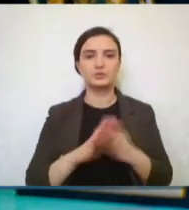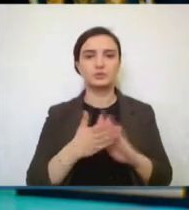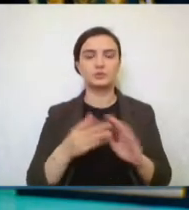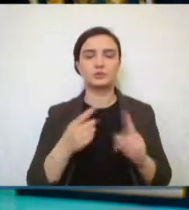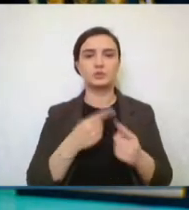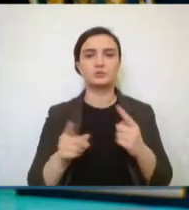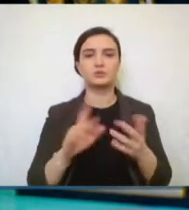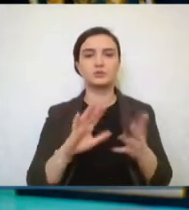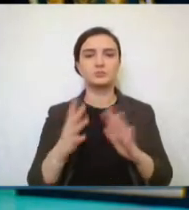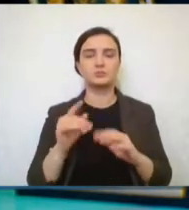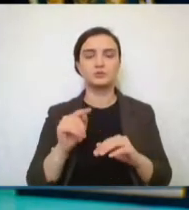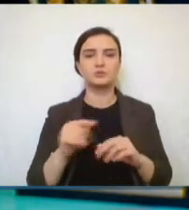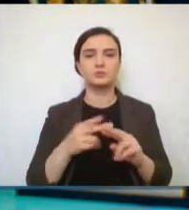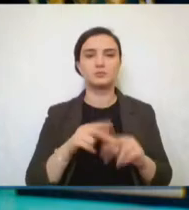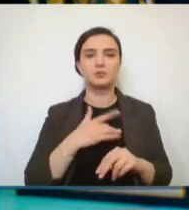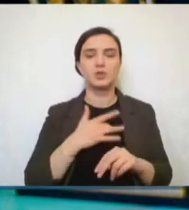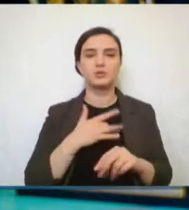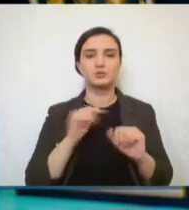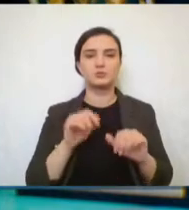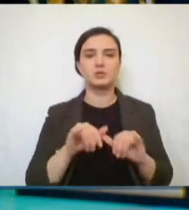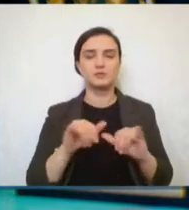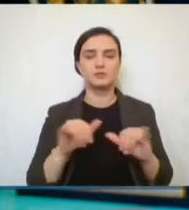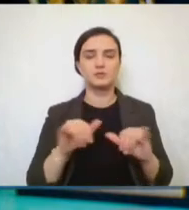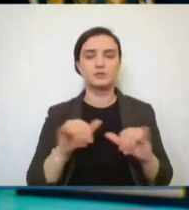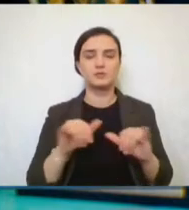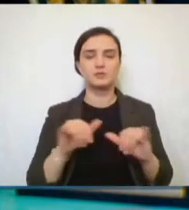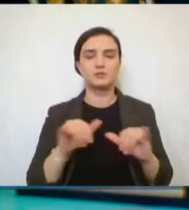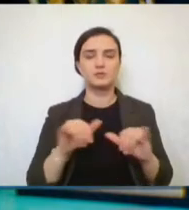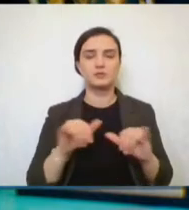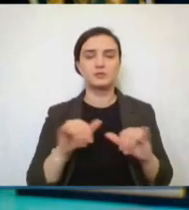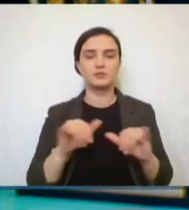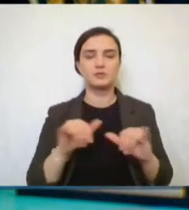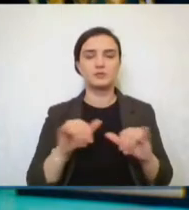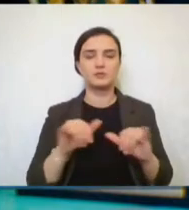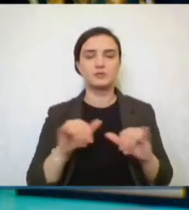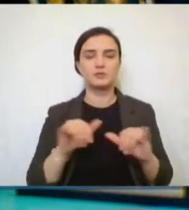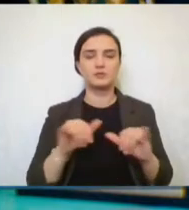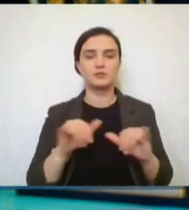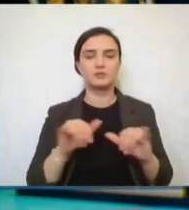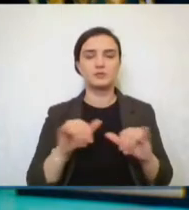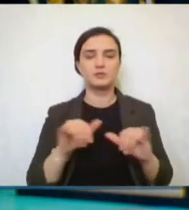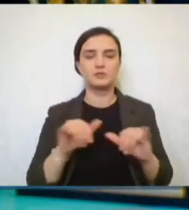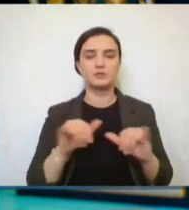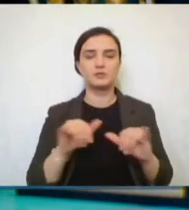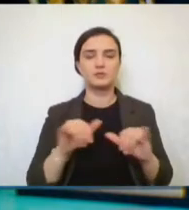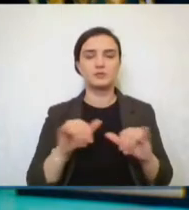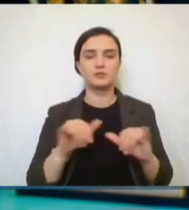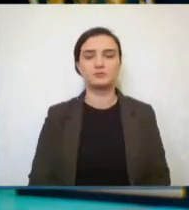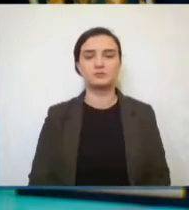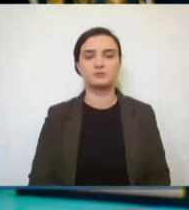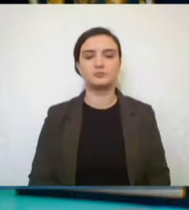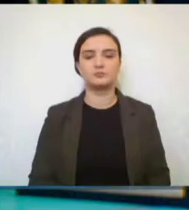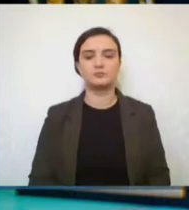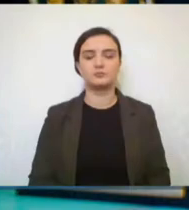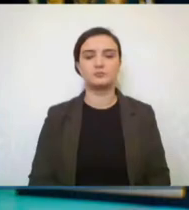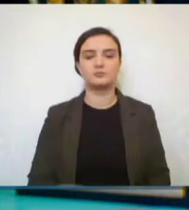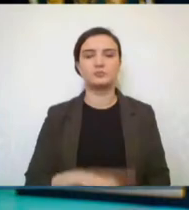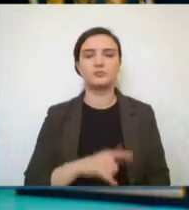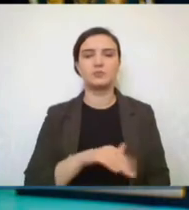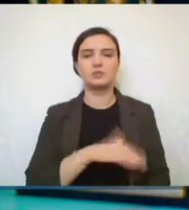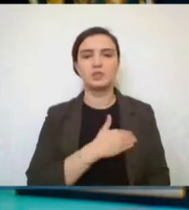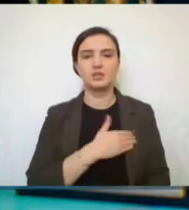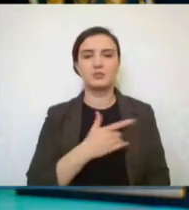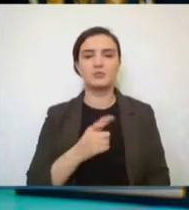მიოკარდიტი შეიძლება განვითარდეს ბანალურ სიმპტომატიკით, შეიძლება იყოს ტკივილი, ცხელება, უსიანმ შეგნება, რაც